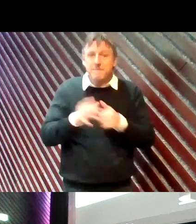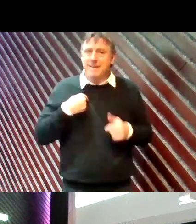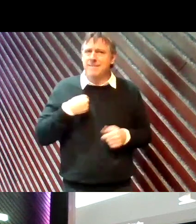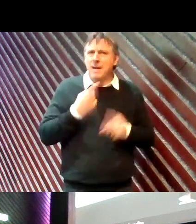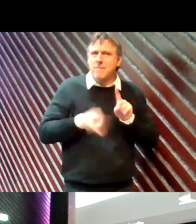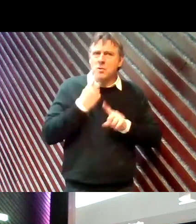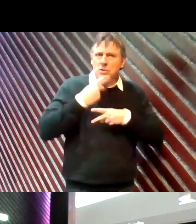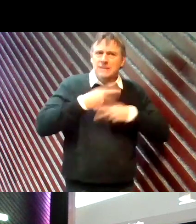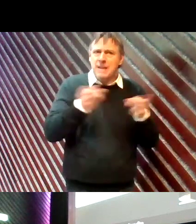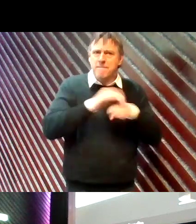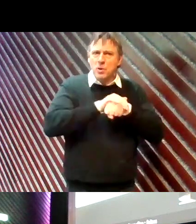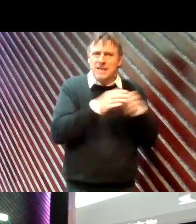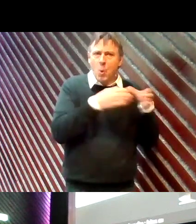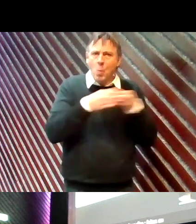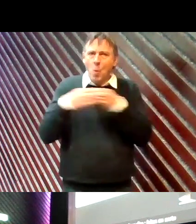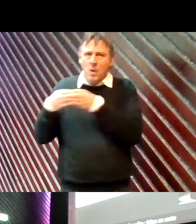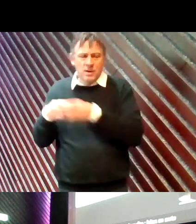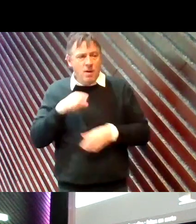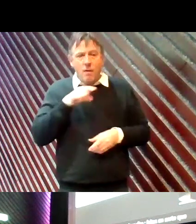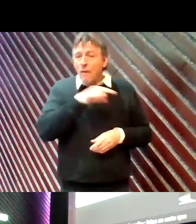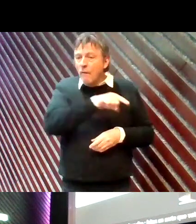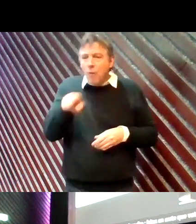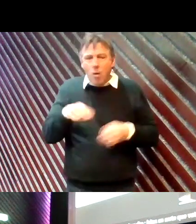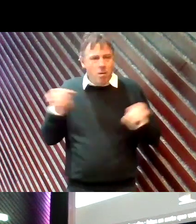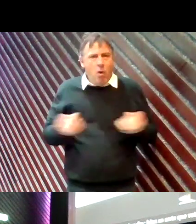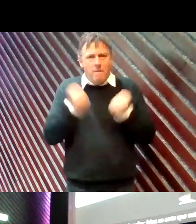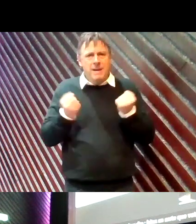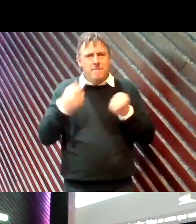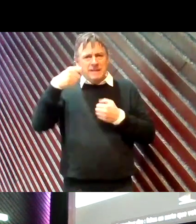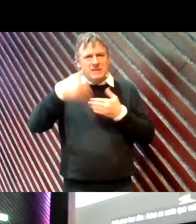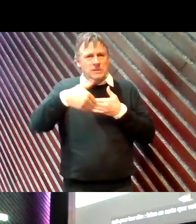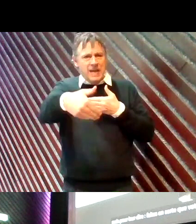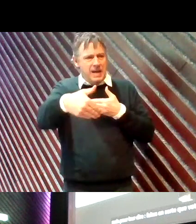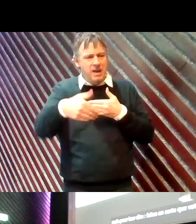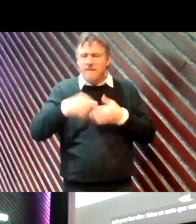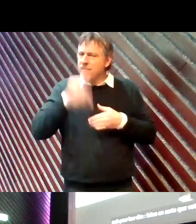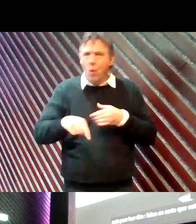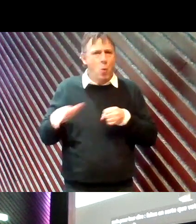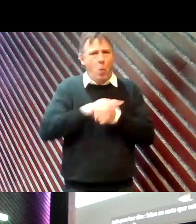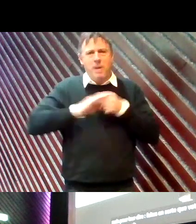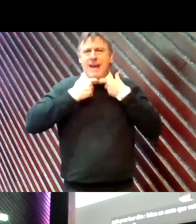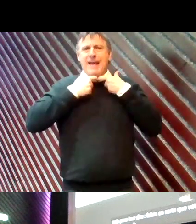faites en sorte que votre campagne soit totalement accessible,